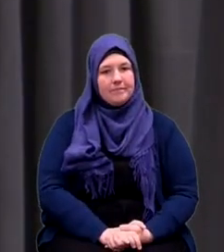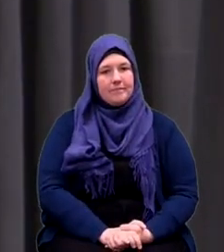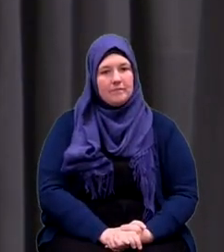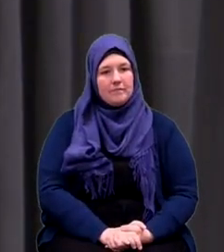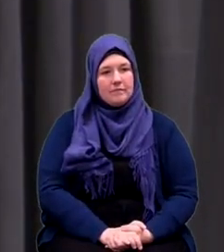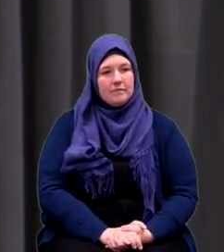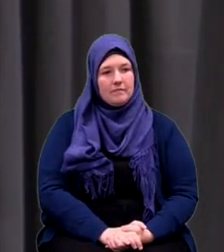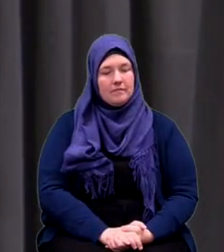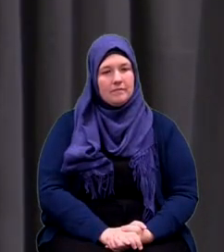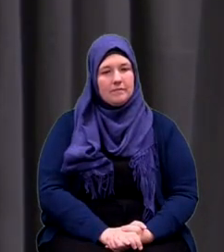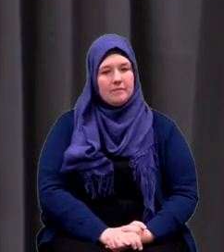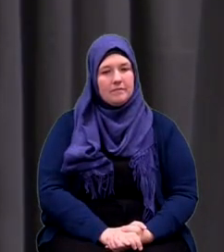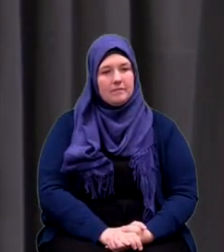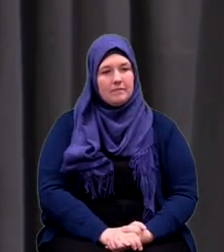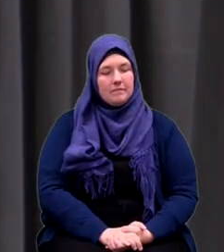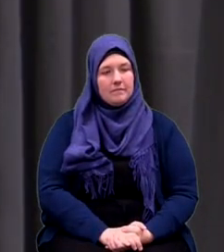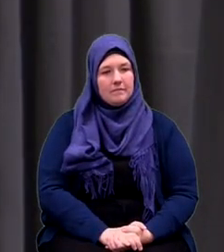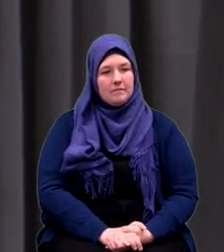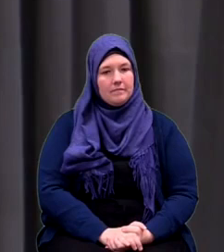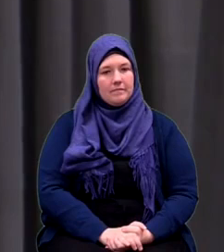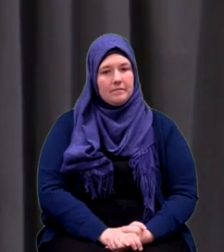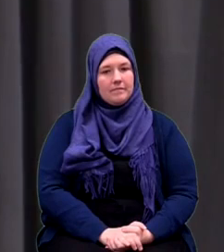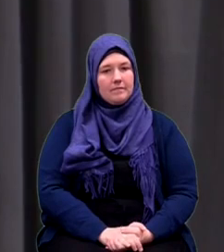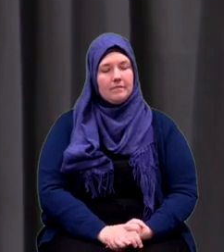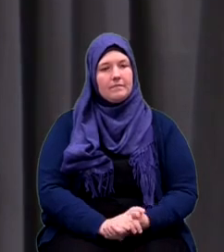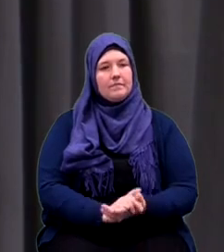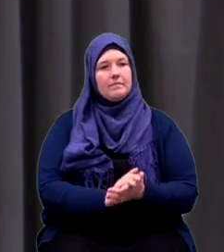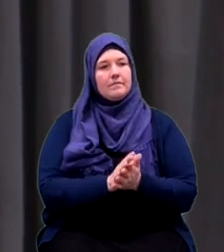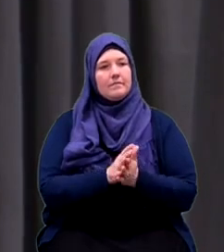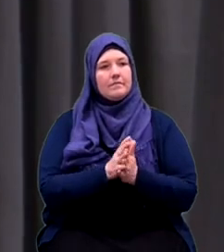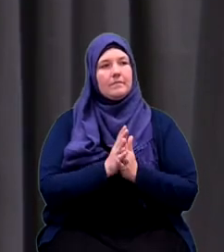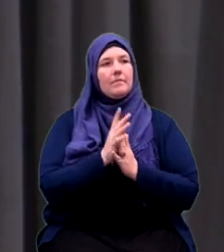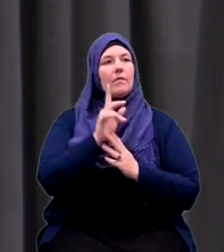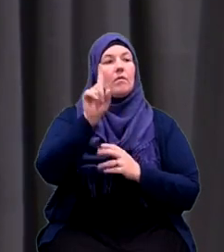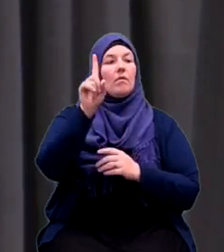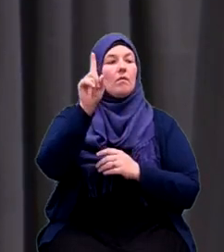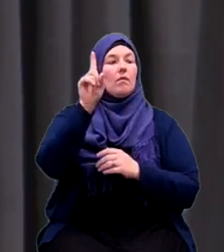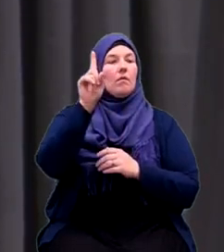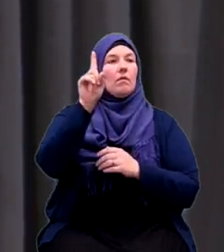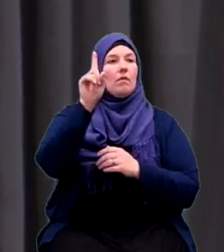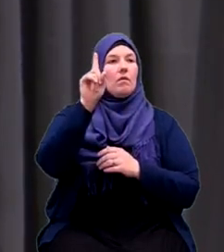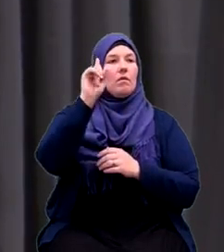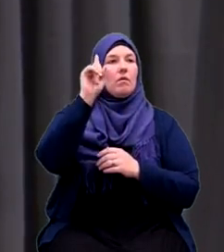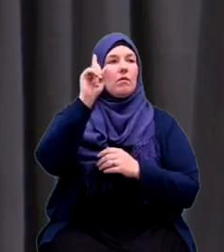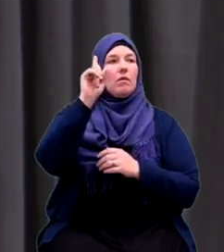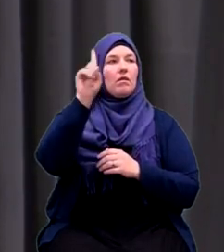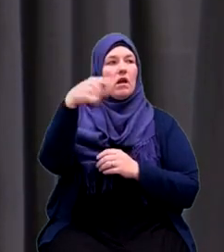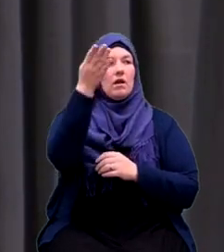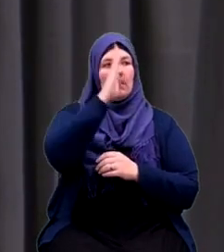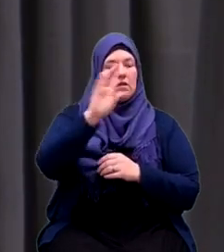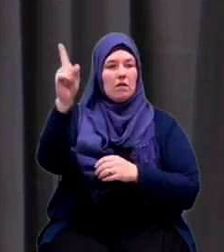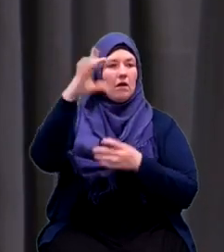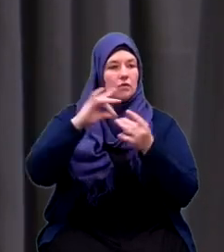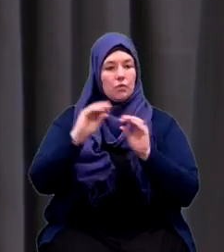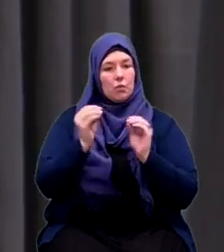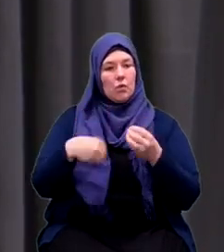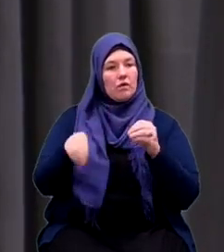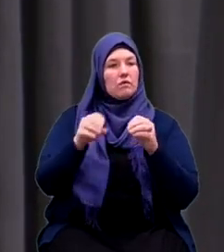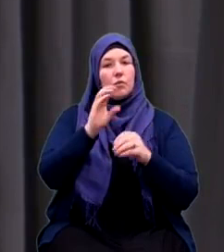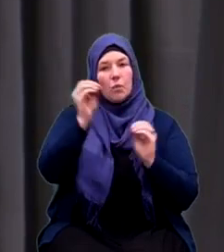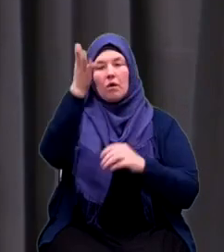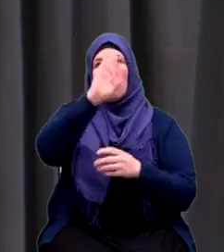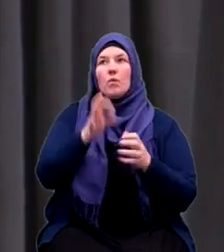عبده ورسوله وبعد اللهم صل وسلم وبارك على محمد وعلى أهله وصحبه وسلم تسليما